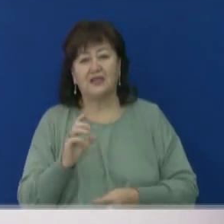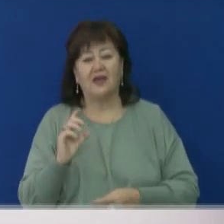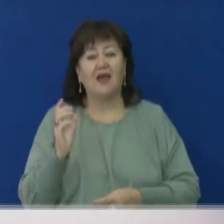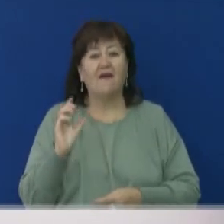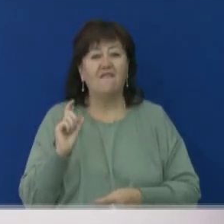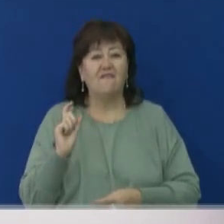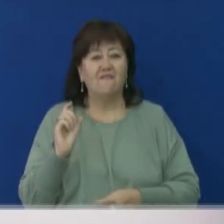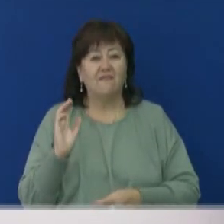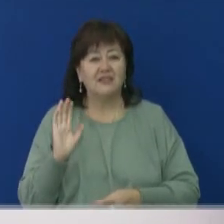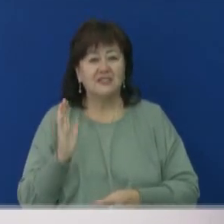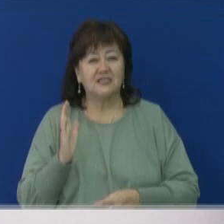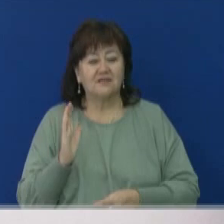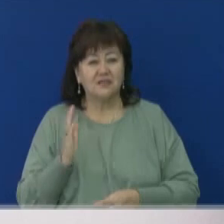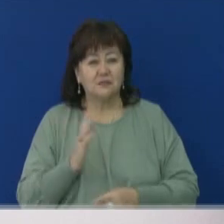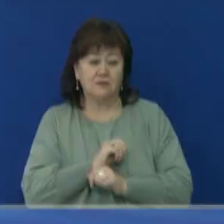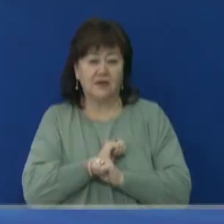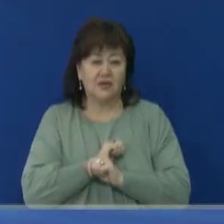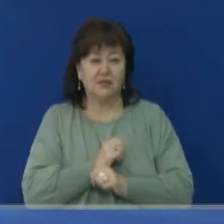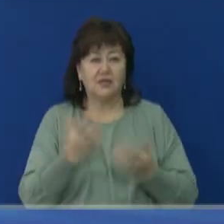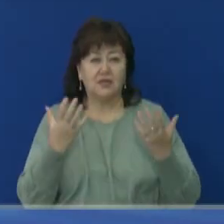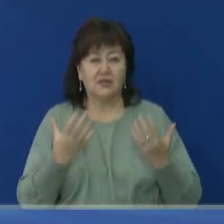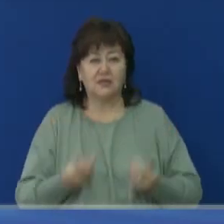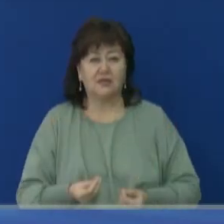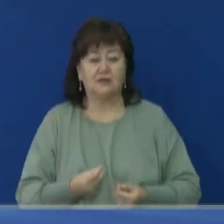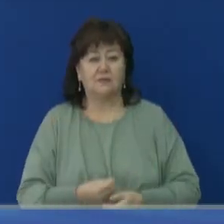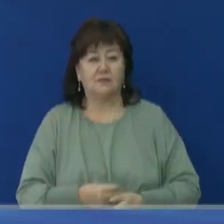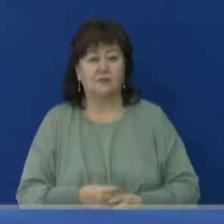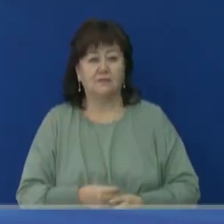дүйсенбі, сейсенбі демалыс күндері болады.